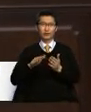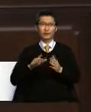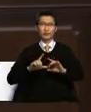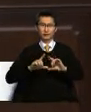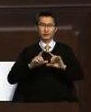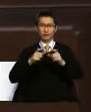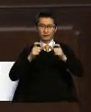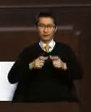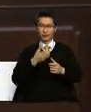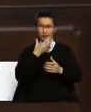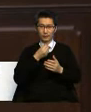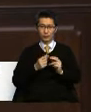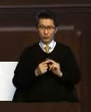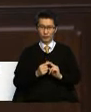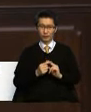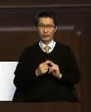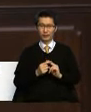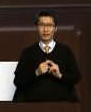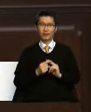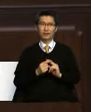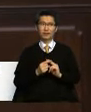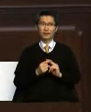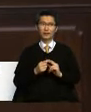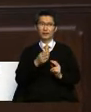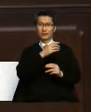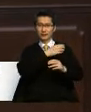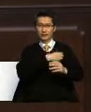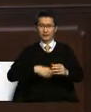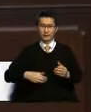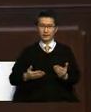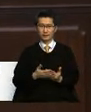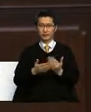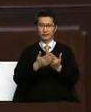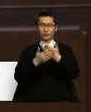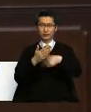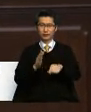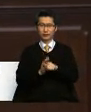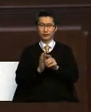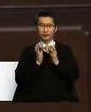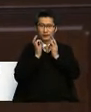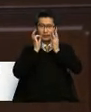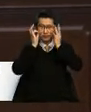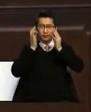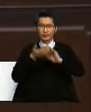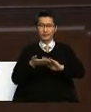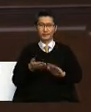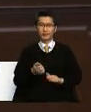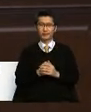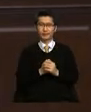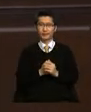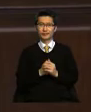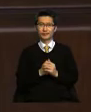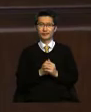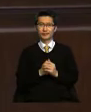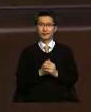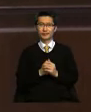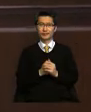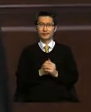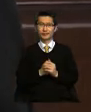동천 시민의 행복과 동천시의 발전을 위해서 최선을 다하겠습니다.